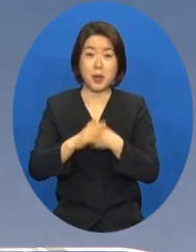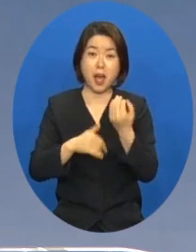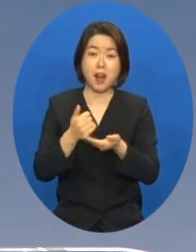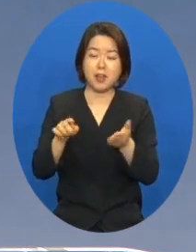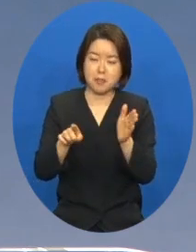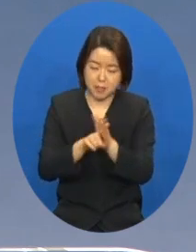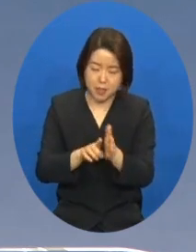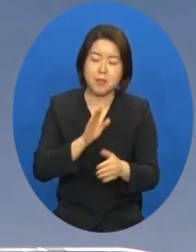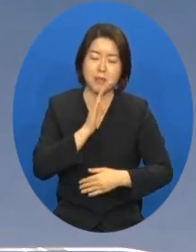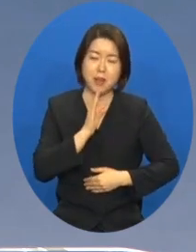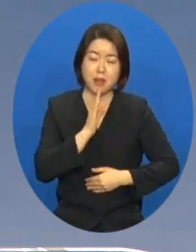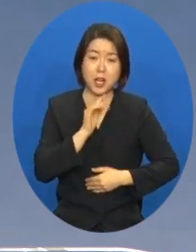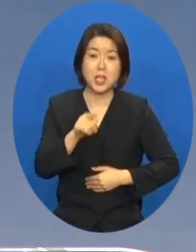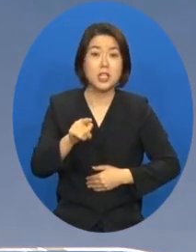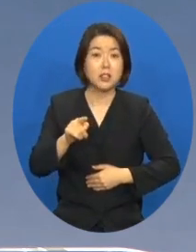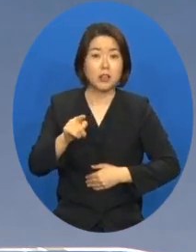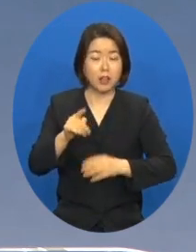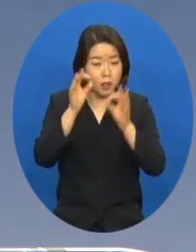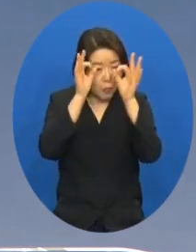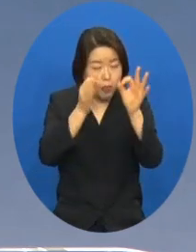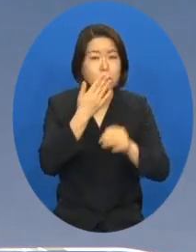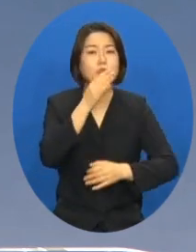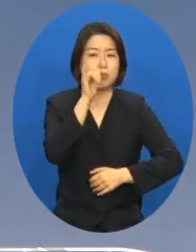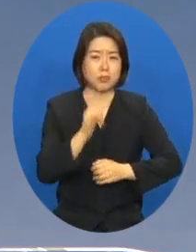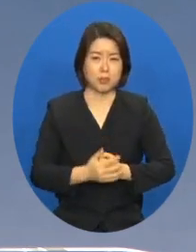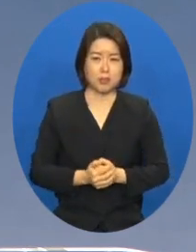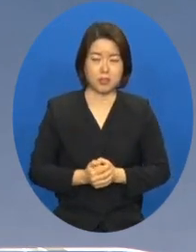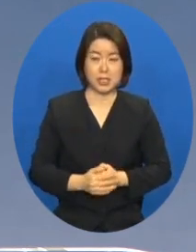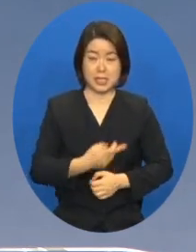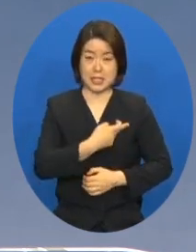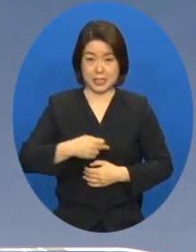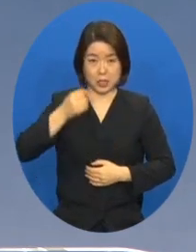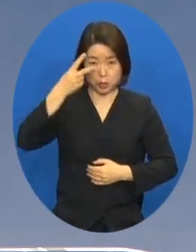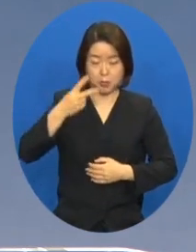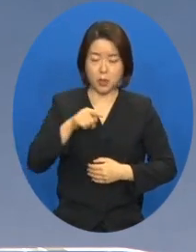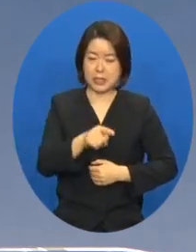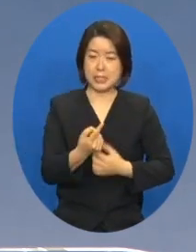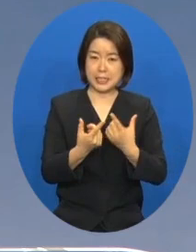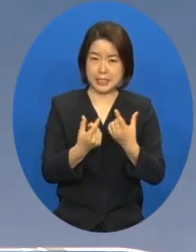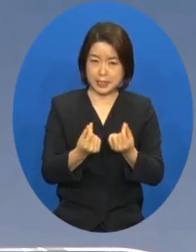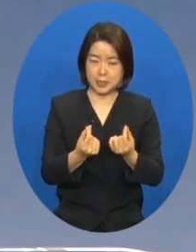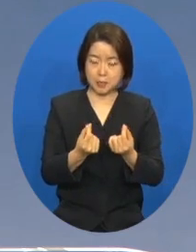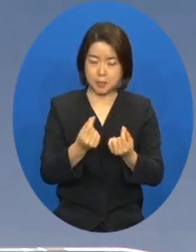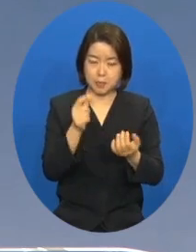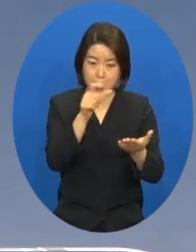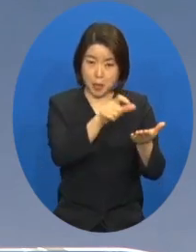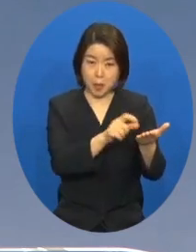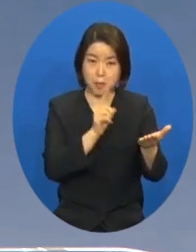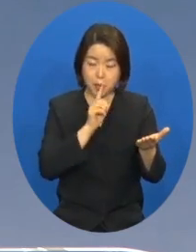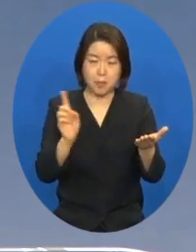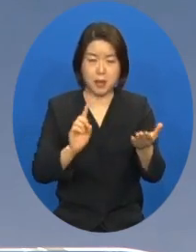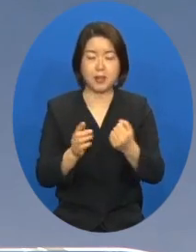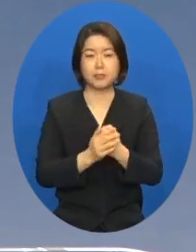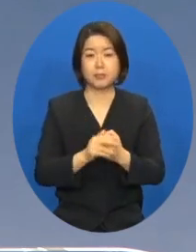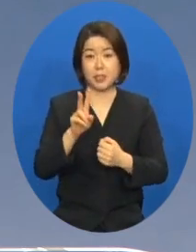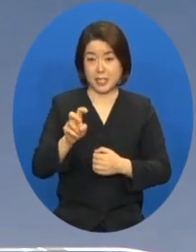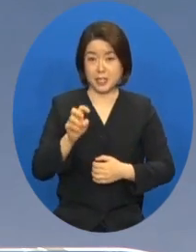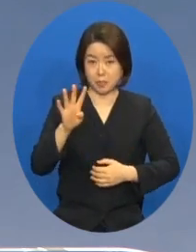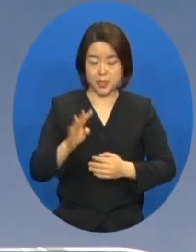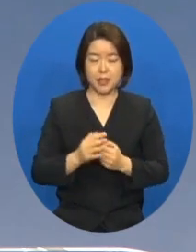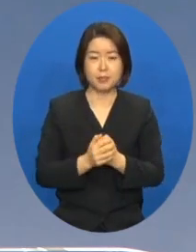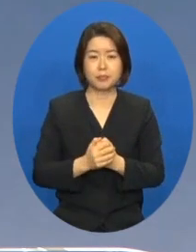믿는 사람인가 봐 이렇게 된다는 겁니다. 사도 바울은 이것을 이렇게 표현을 했습니다. 24절에